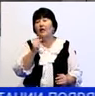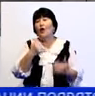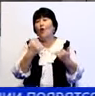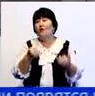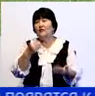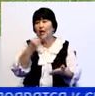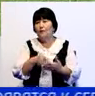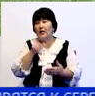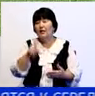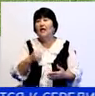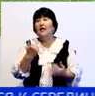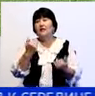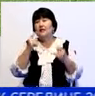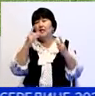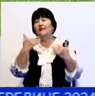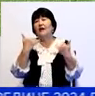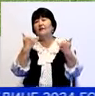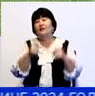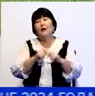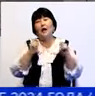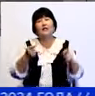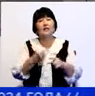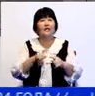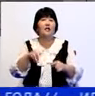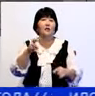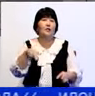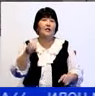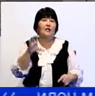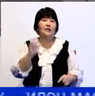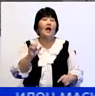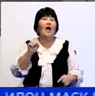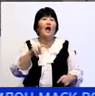уважаемый человек. Слава Всевышнему за открытие этого медресе.